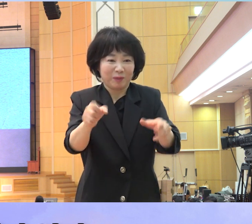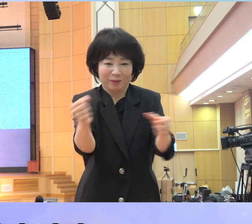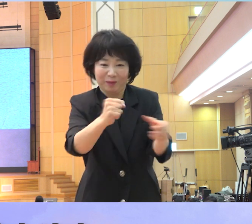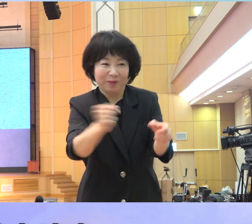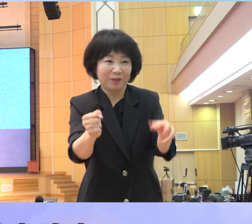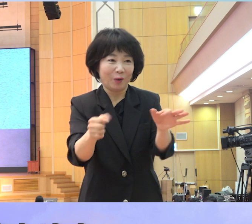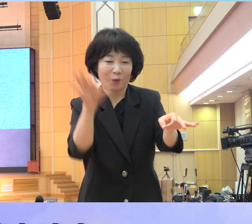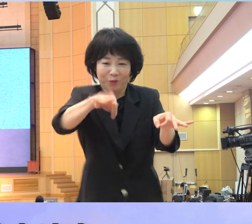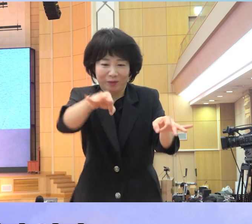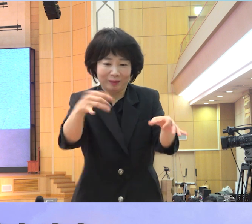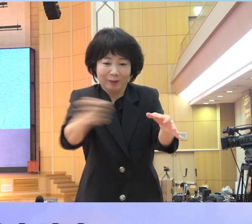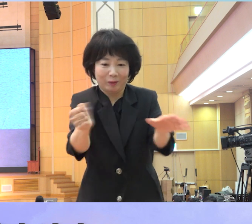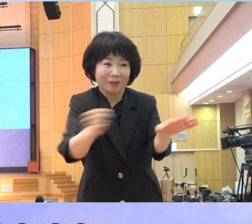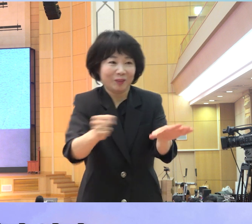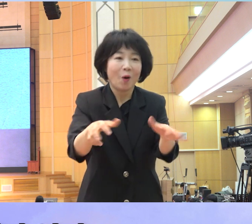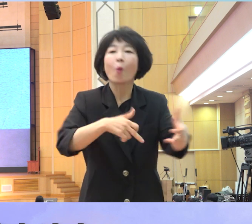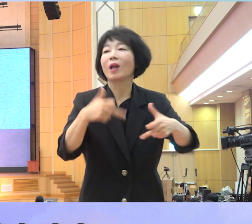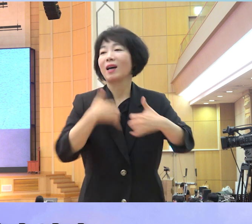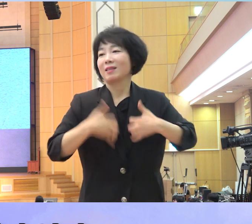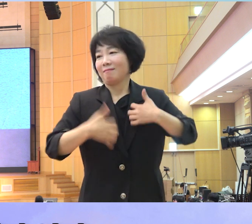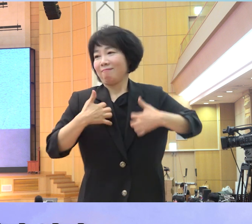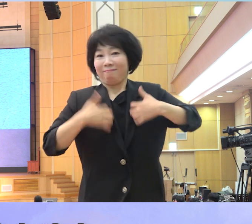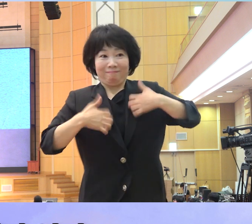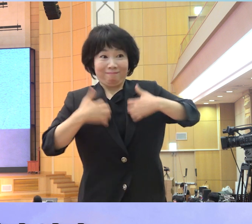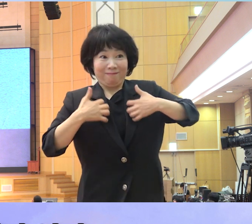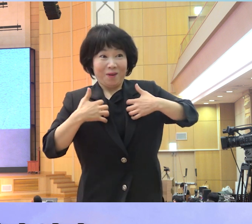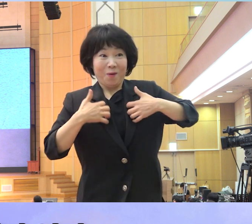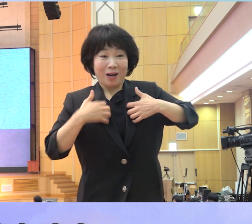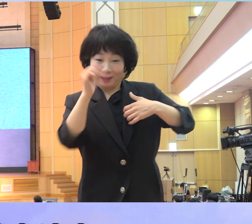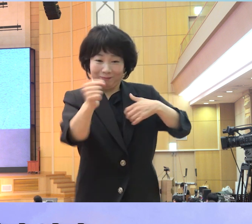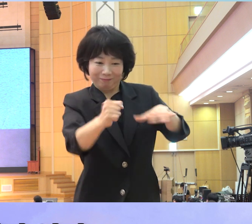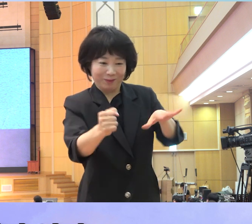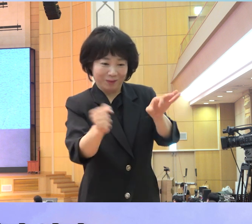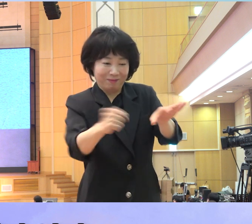그 오락실을 간 적이 있습니다.